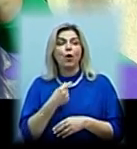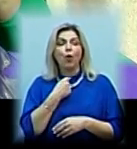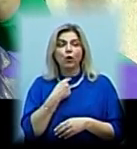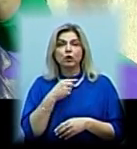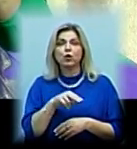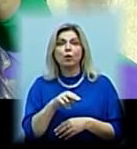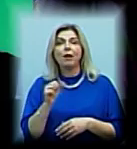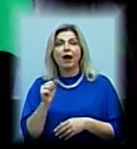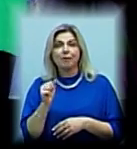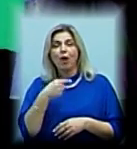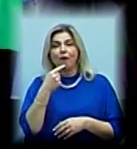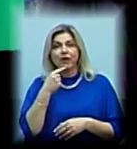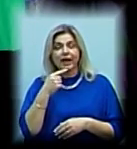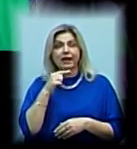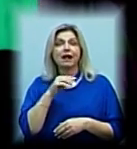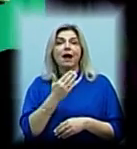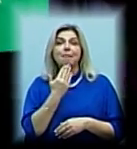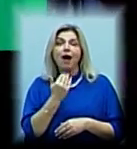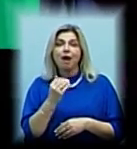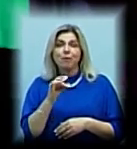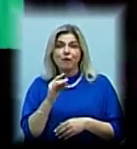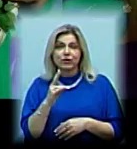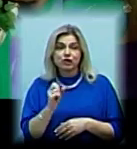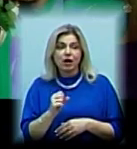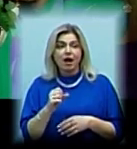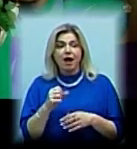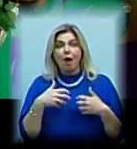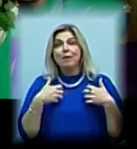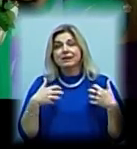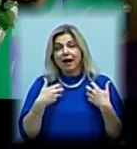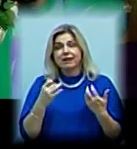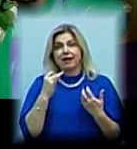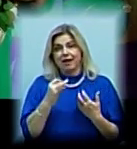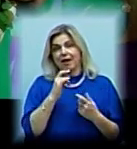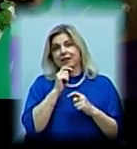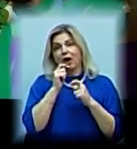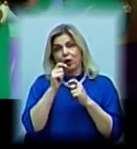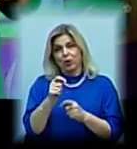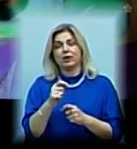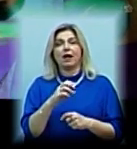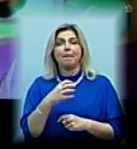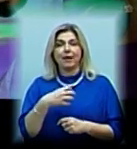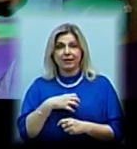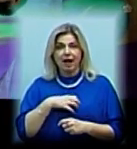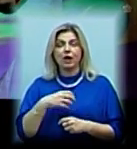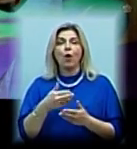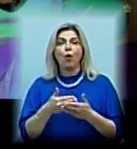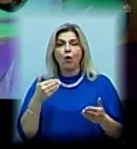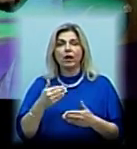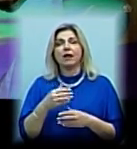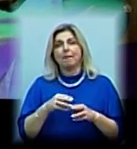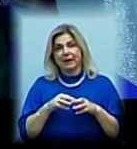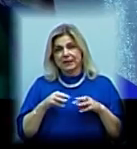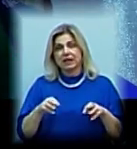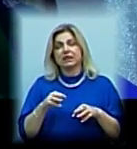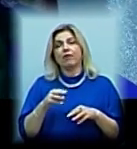Артеменко говорила мавпочка, жінку привітали вже колишні колеги та нагородили медаллю від Міністерства культури України за багаторічний